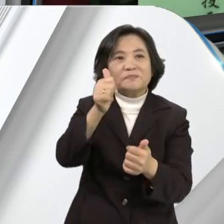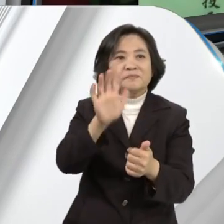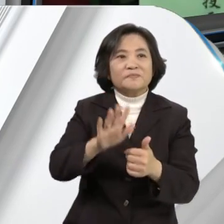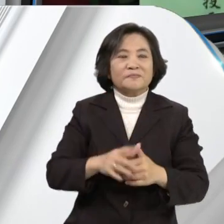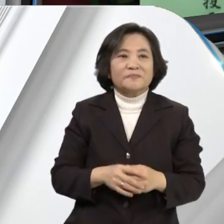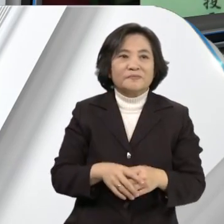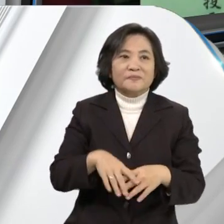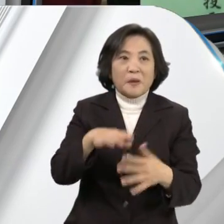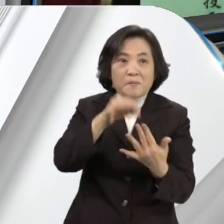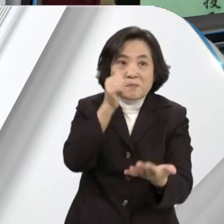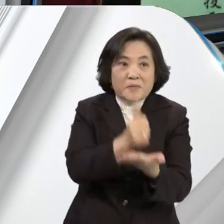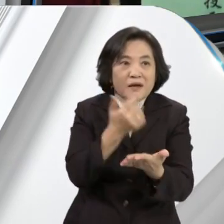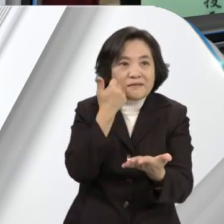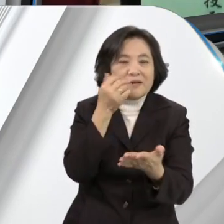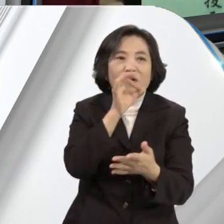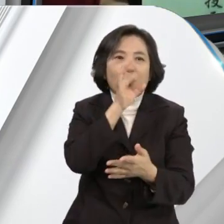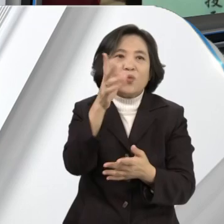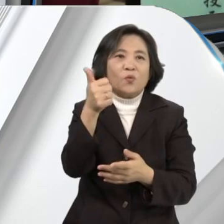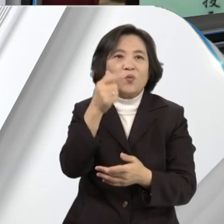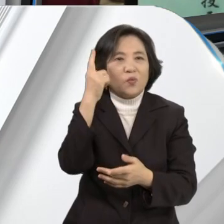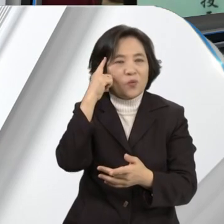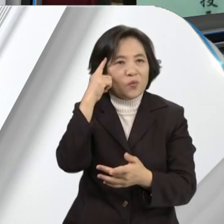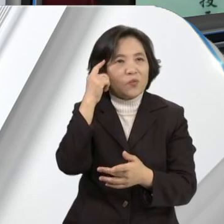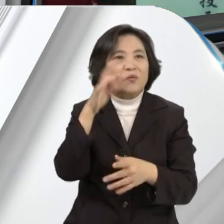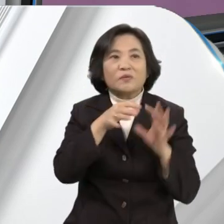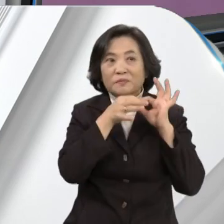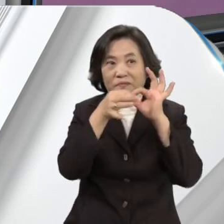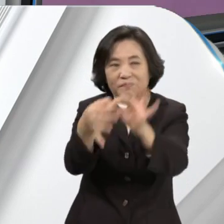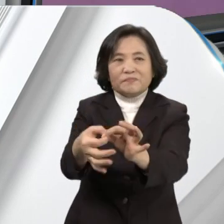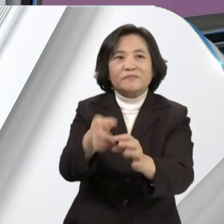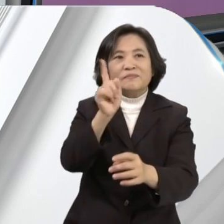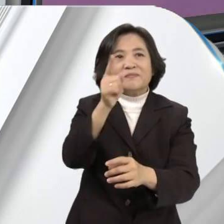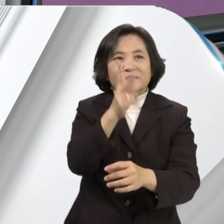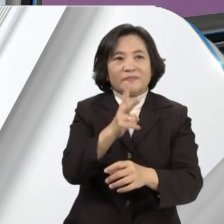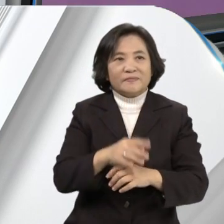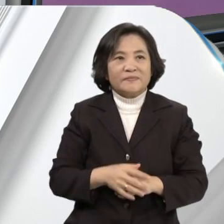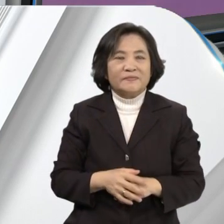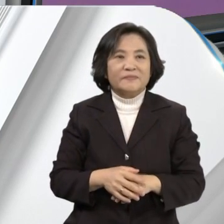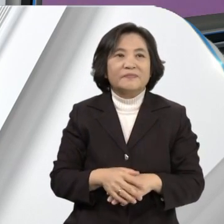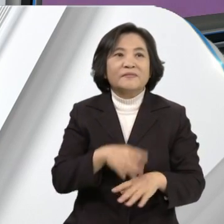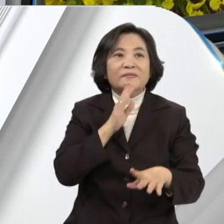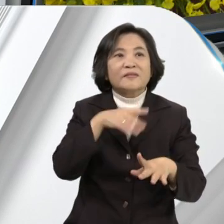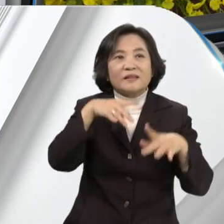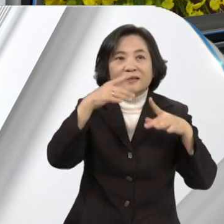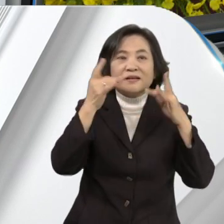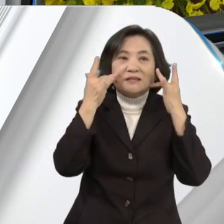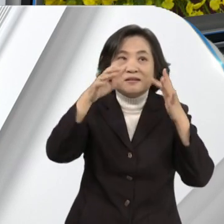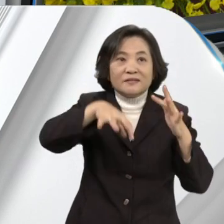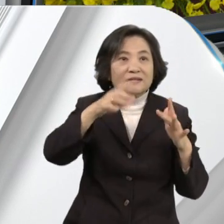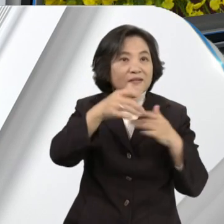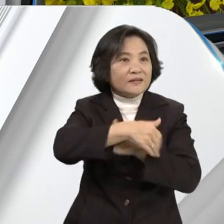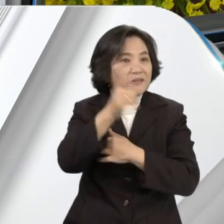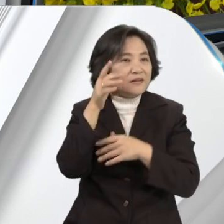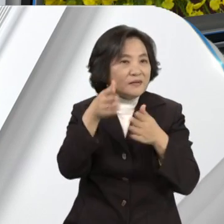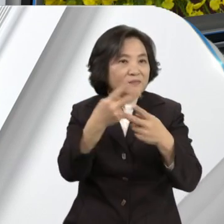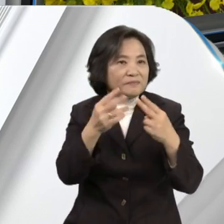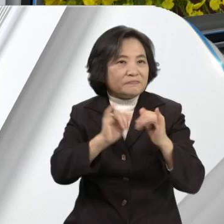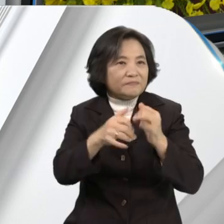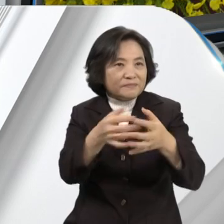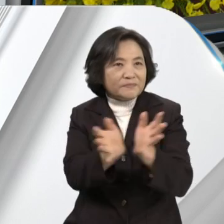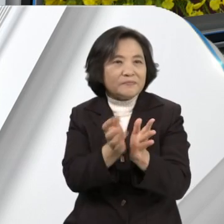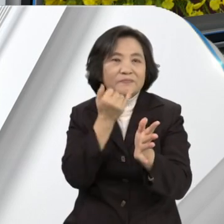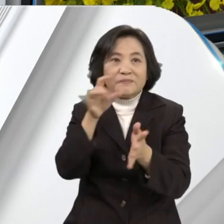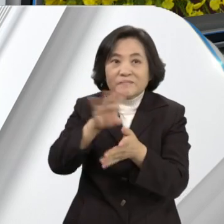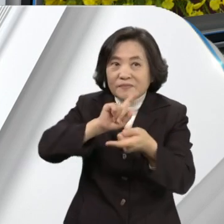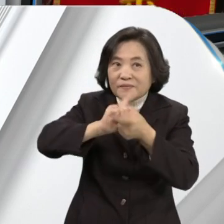式选举，由吴春进顺势连任理事长。初段前公司也呼吁客家乡亲，多利